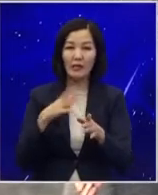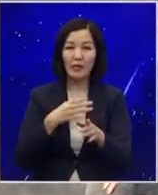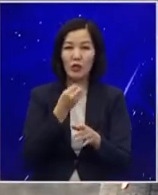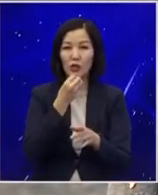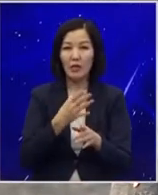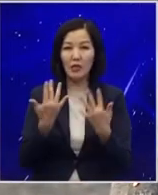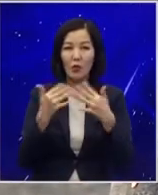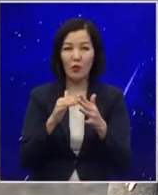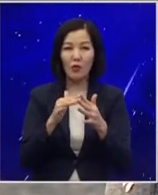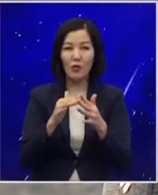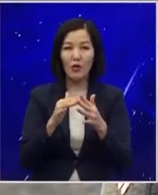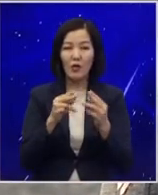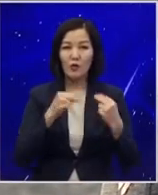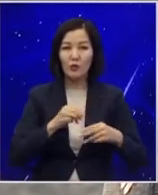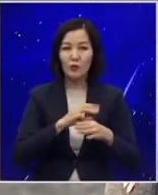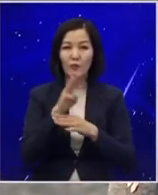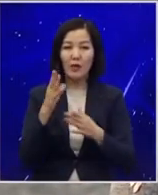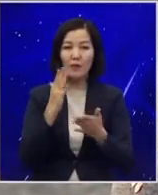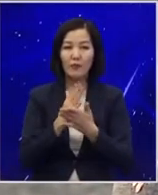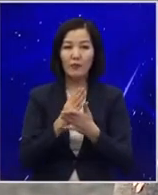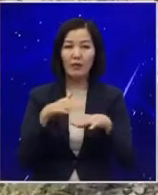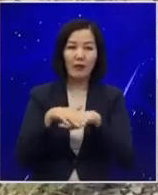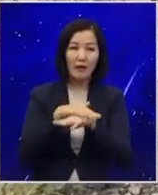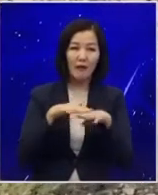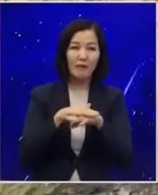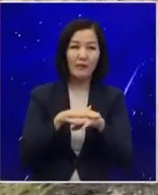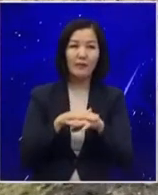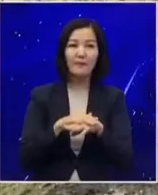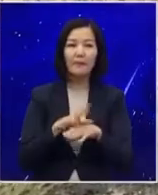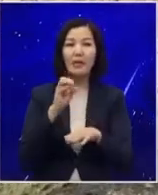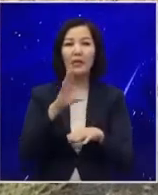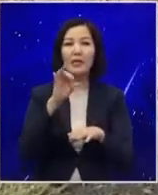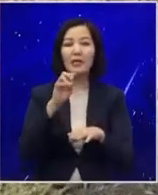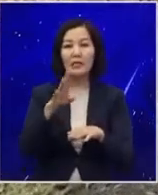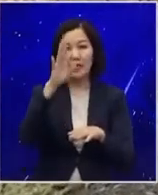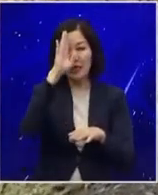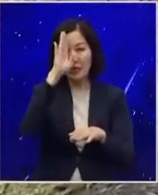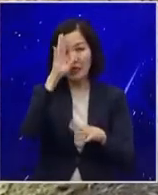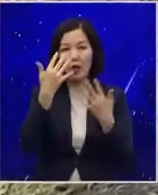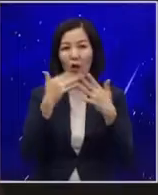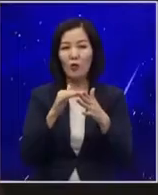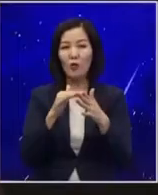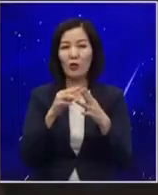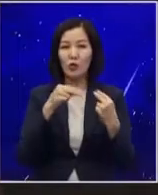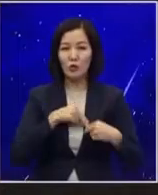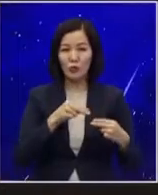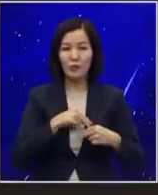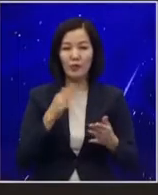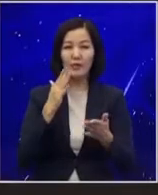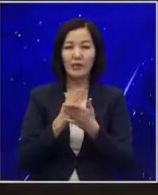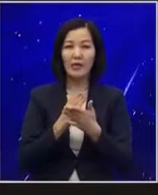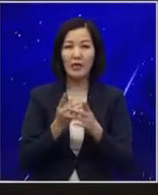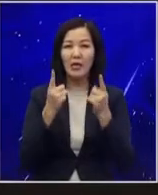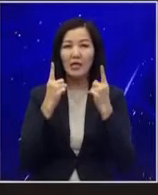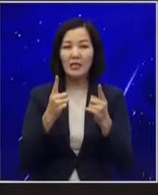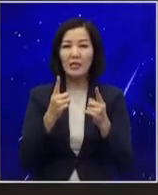ауылымызда. Жұмыспен қамтып жатыр халқымызды. Есен секілді жігіттер ауылдан кеткісі жоқ. Тірліктерінде тың серпін